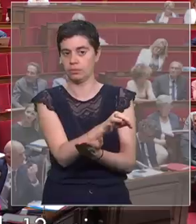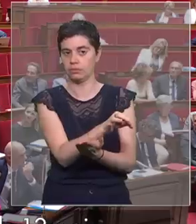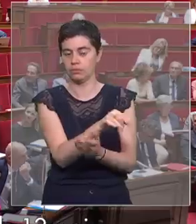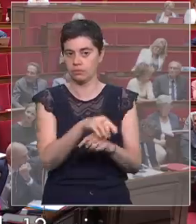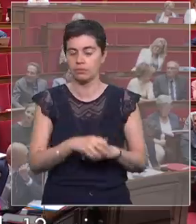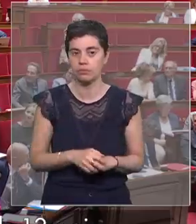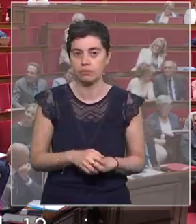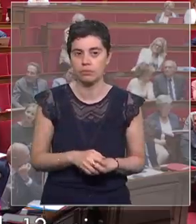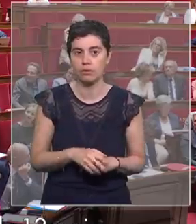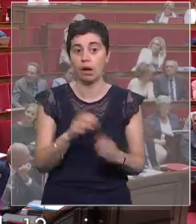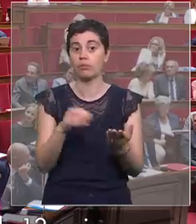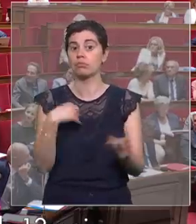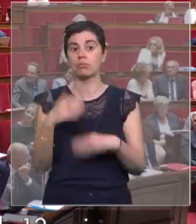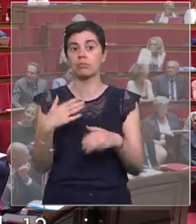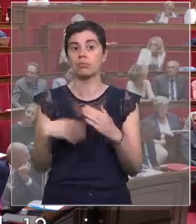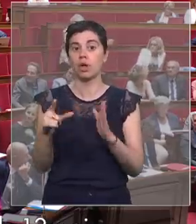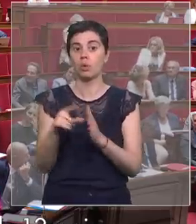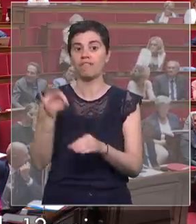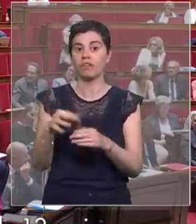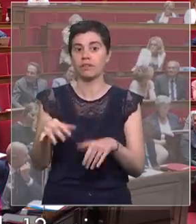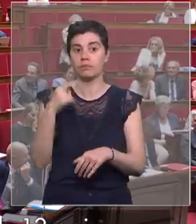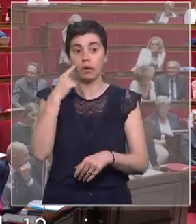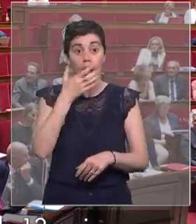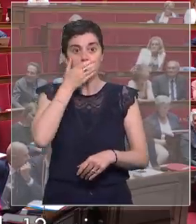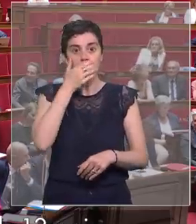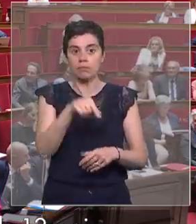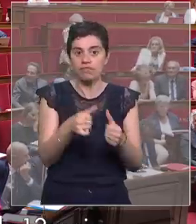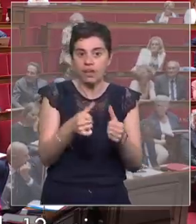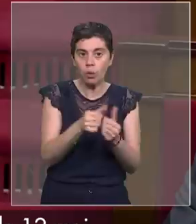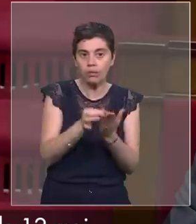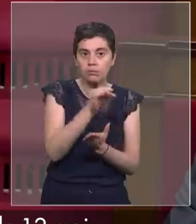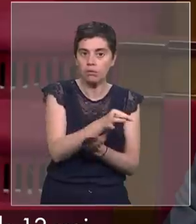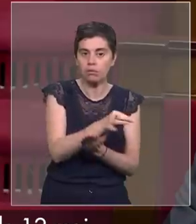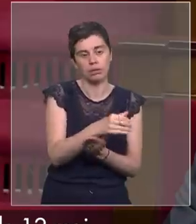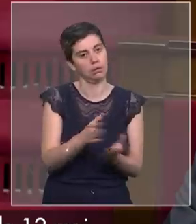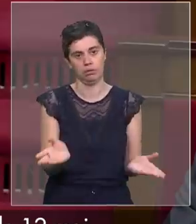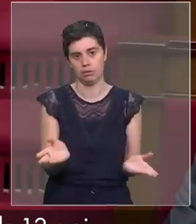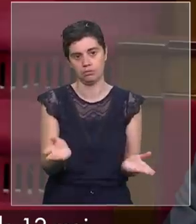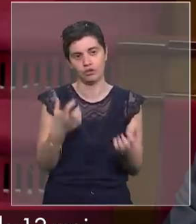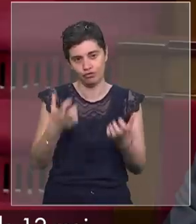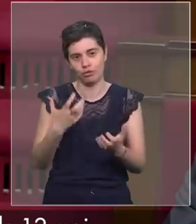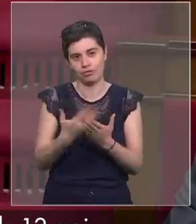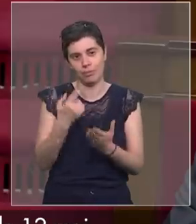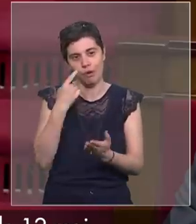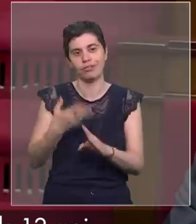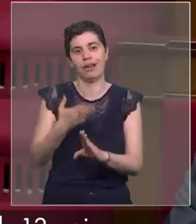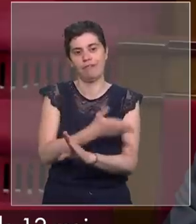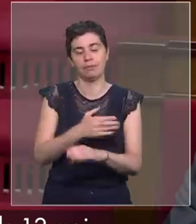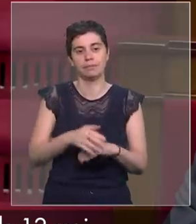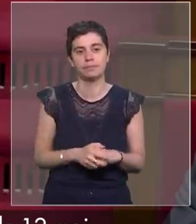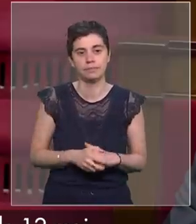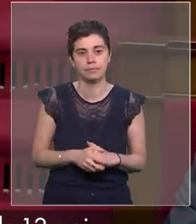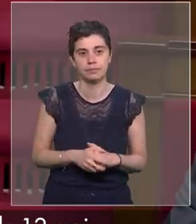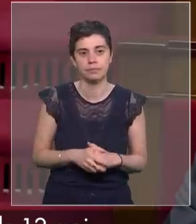de qu'est-ce qu'on fait des Outre-mer dans la loi qu'on vient de voter. C'est le vœu que je formule. Et puis, à